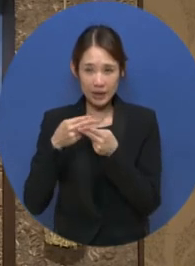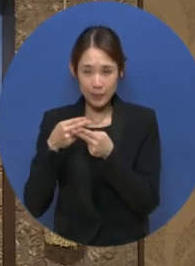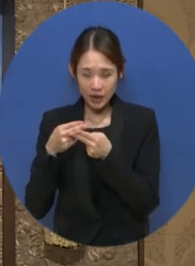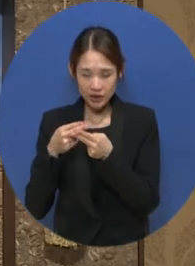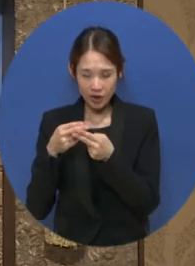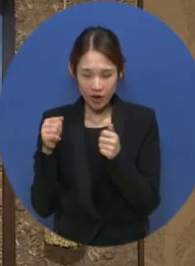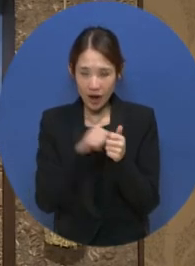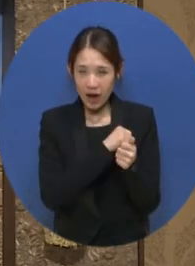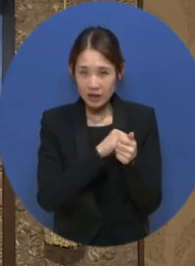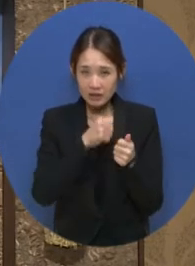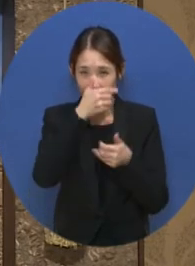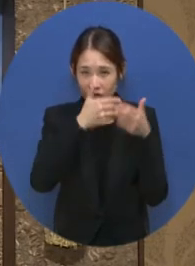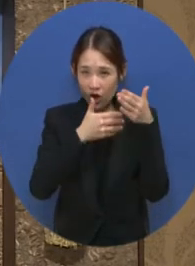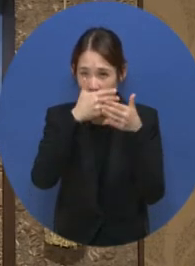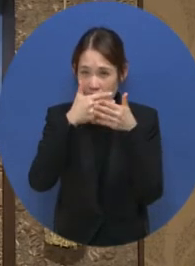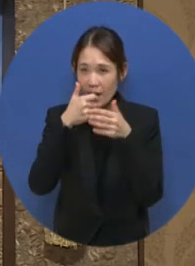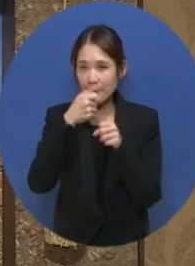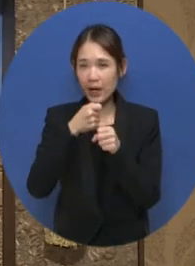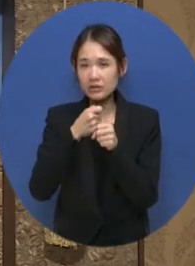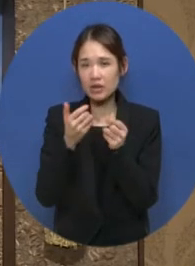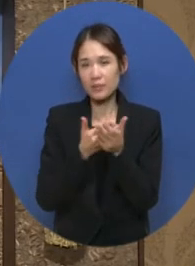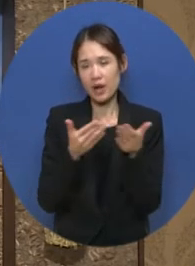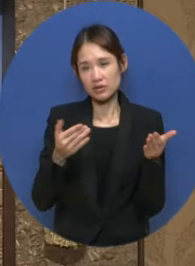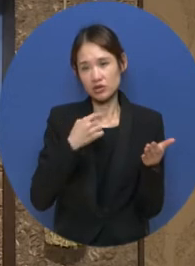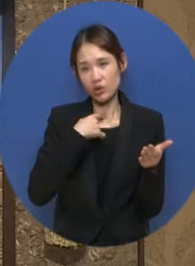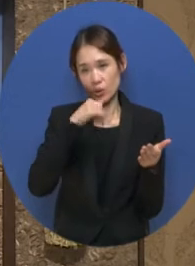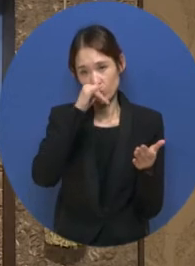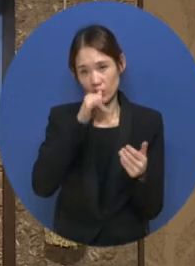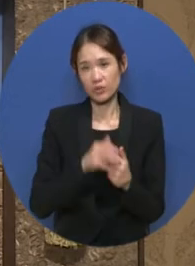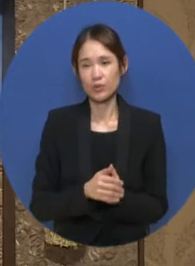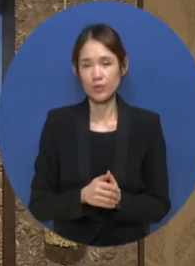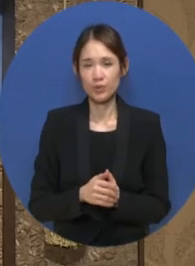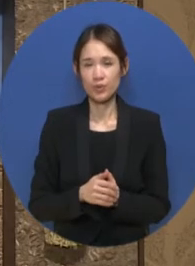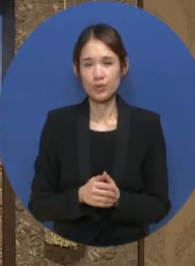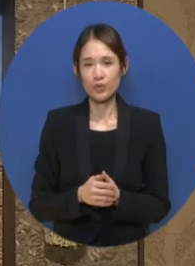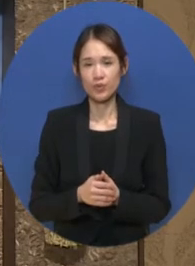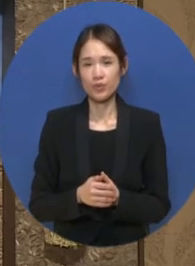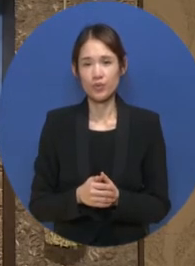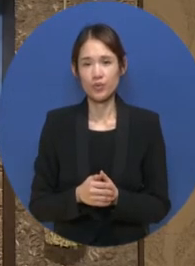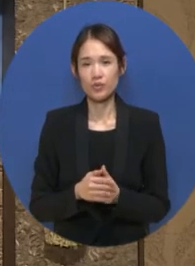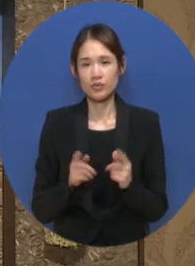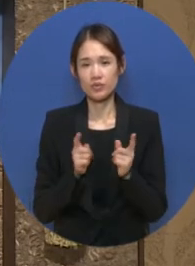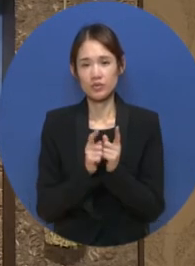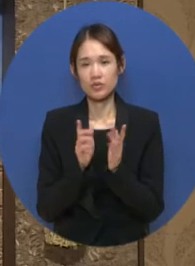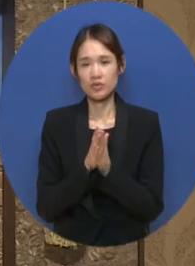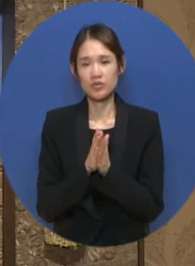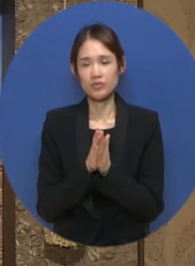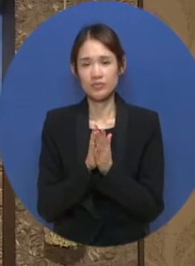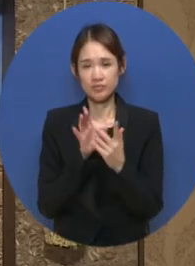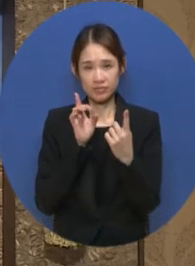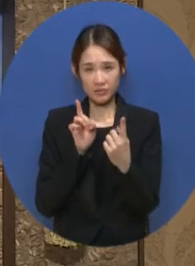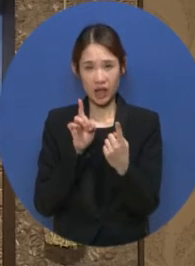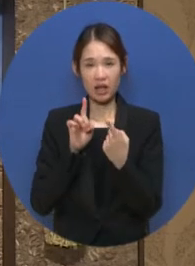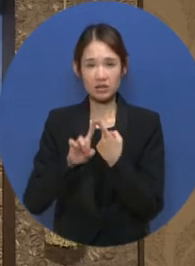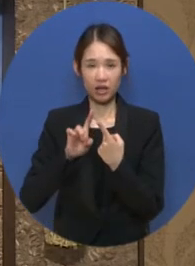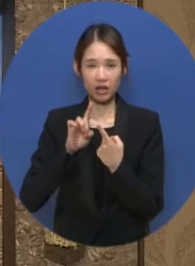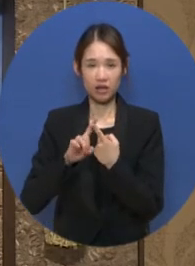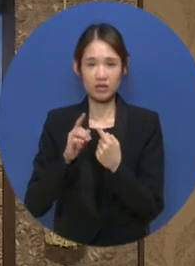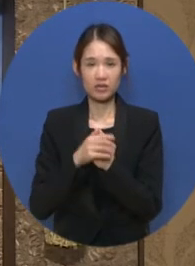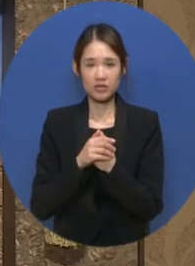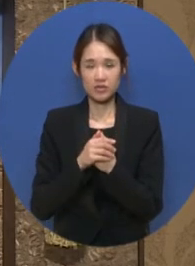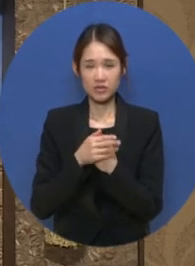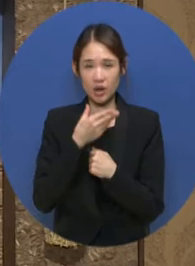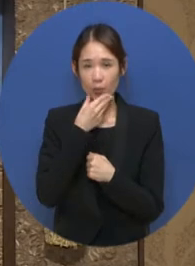이런 학대 영상을 만들어서 뭐를 한 적도 있습니다 그래서 그런 것들은 실제 당사자들을 대상으로 해서 이렇게